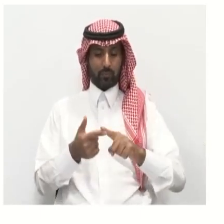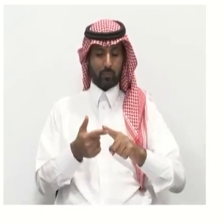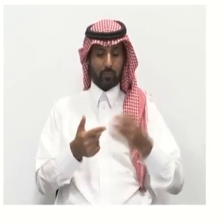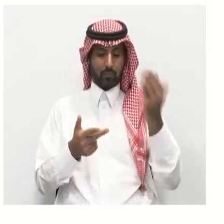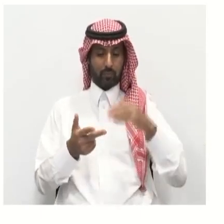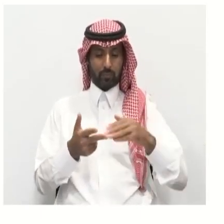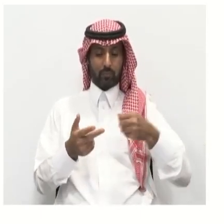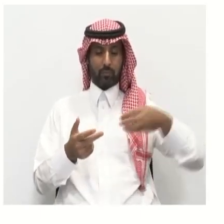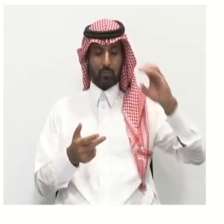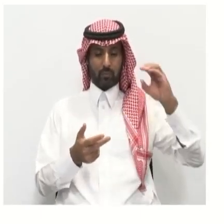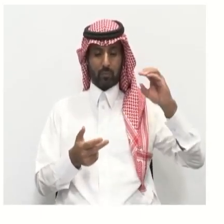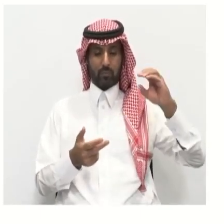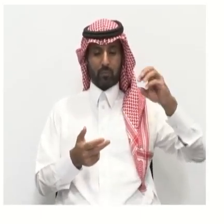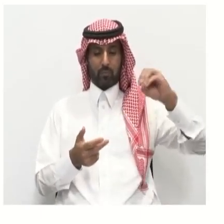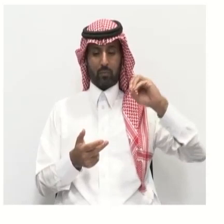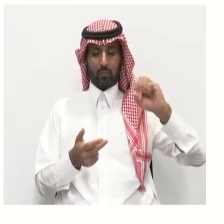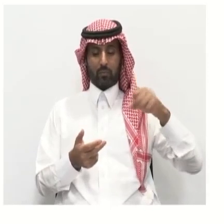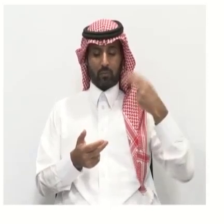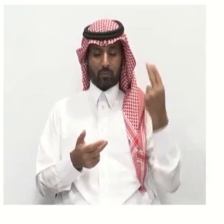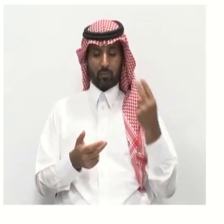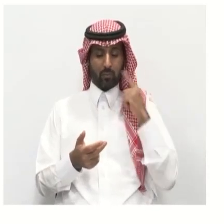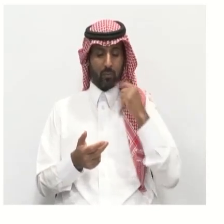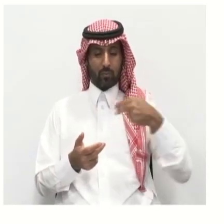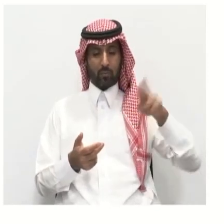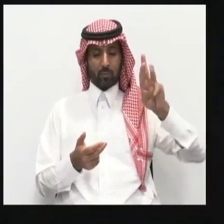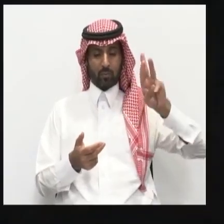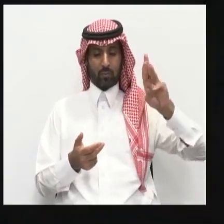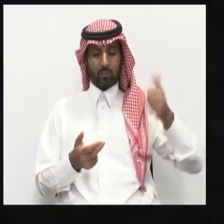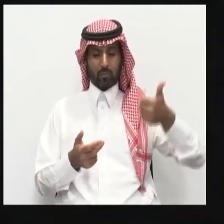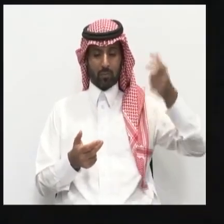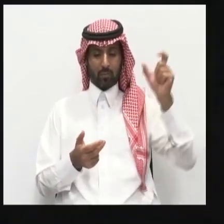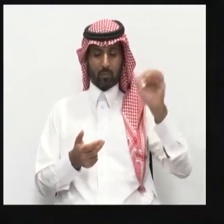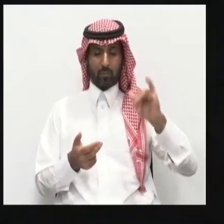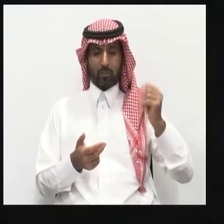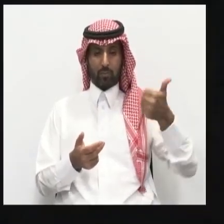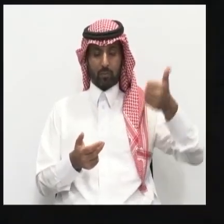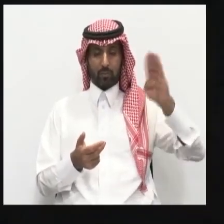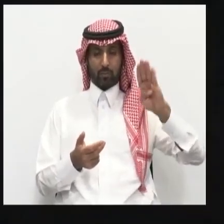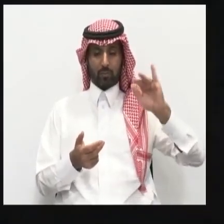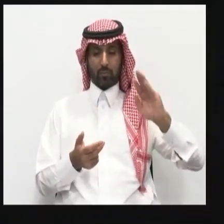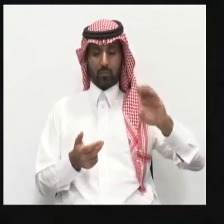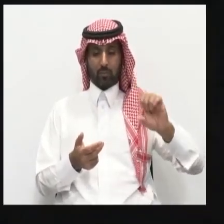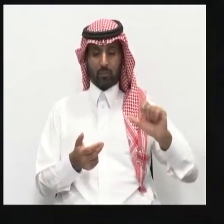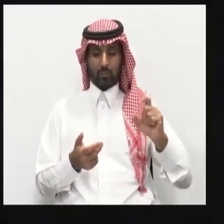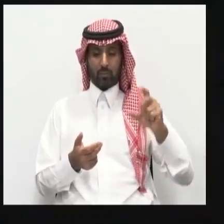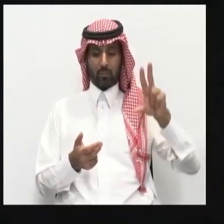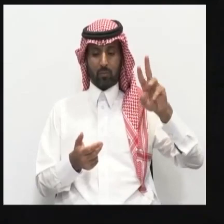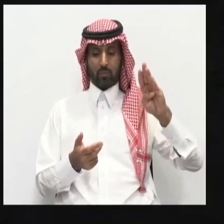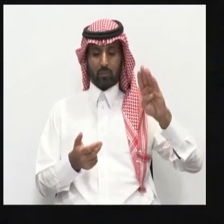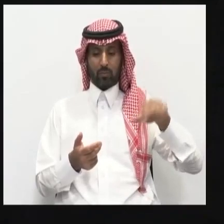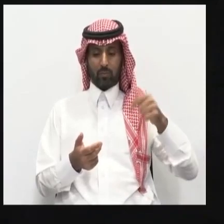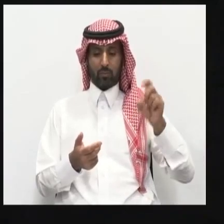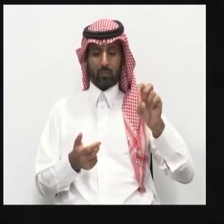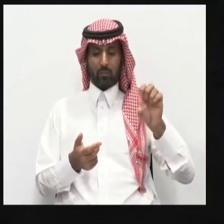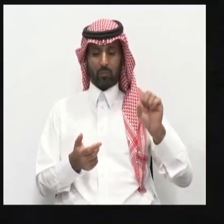واخيرا ايش غاز ثاني اكسيد الكربون اللي رمزه co2 اذا في الحاله هذه